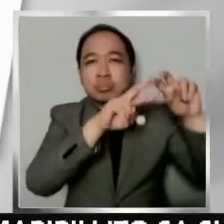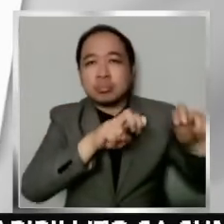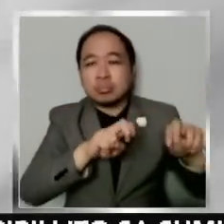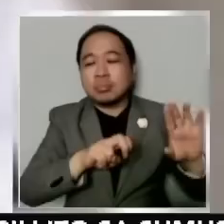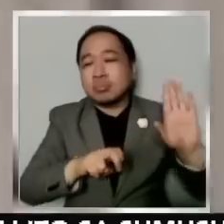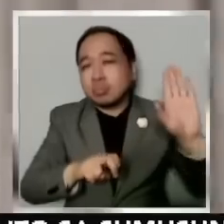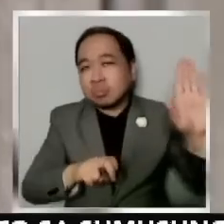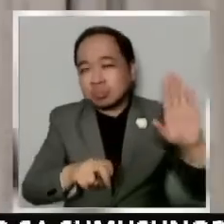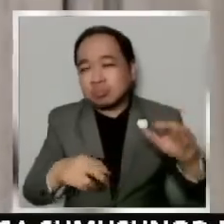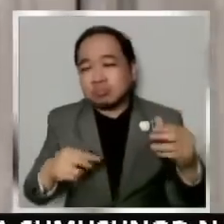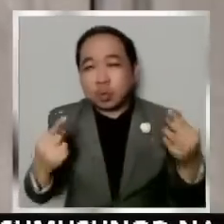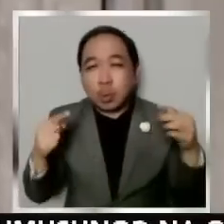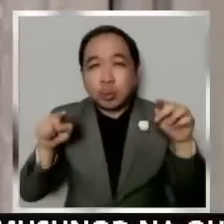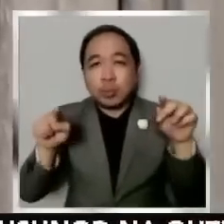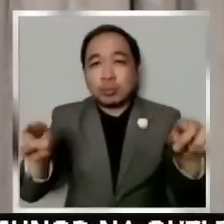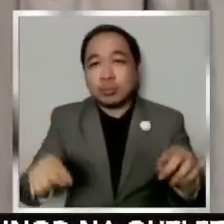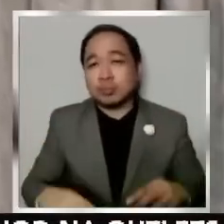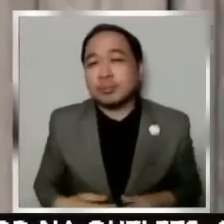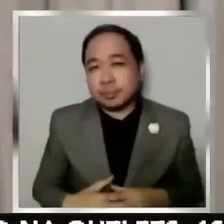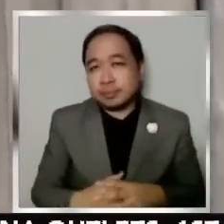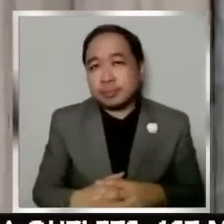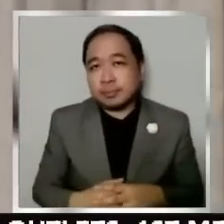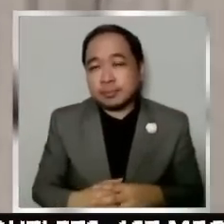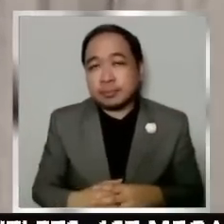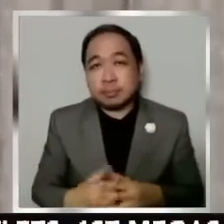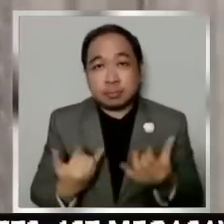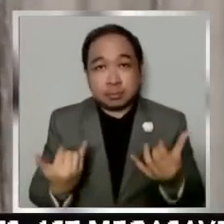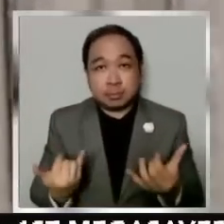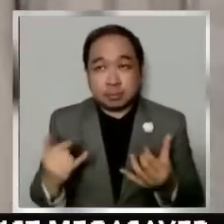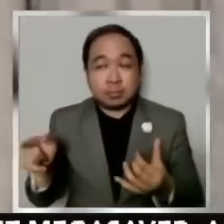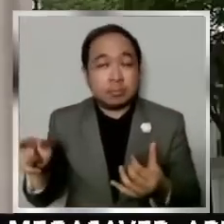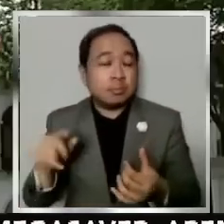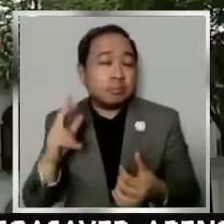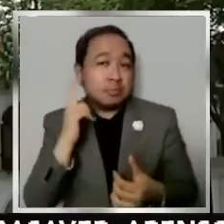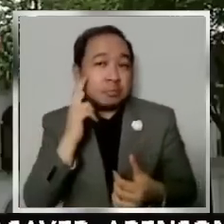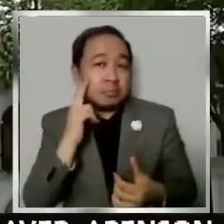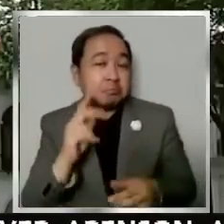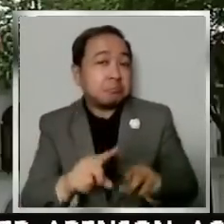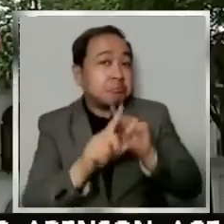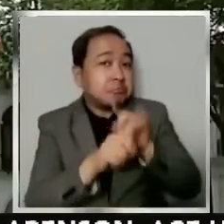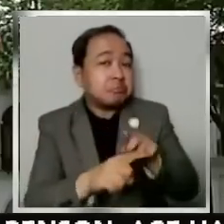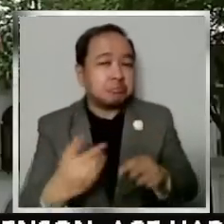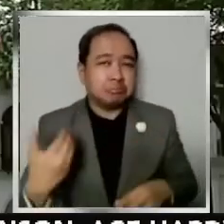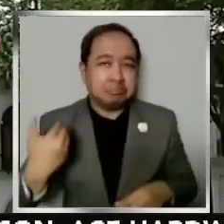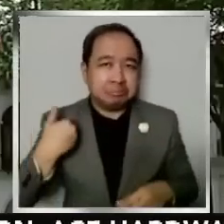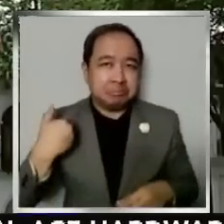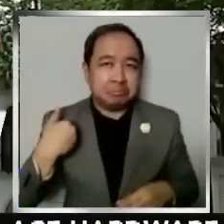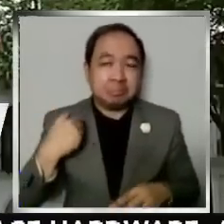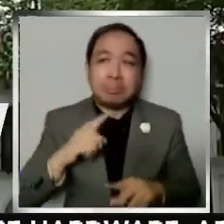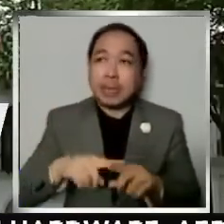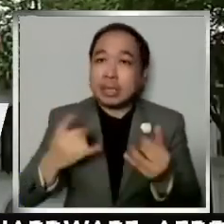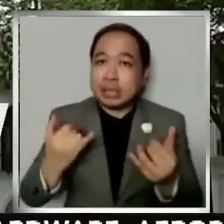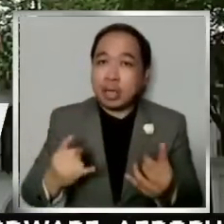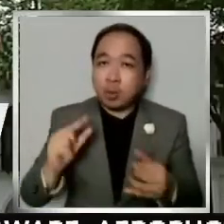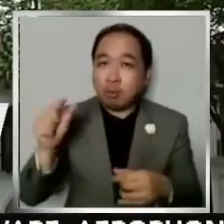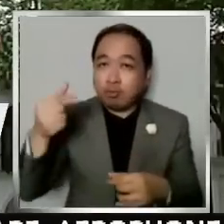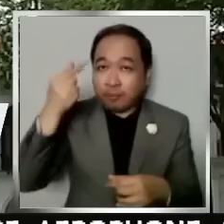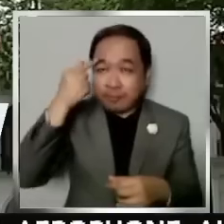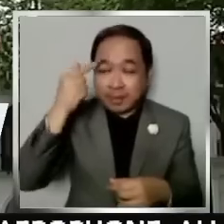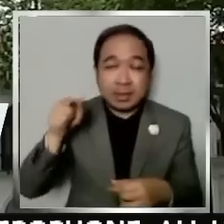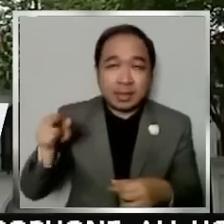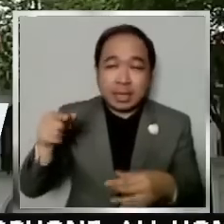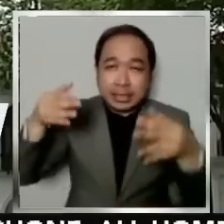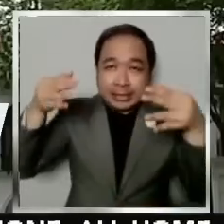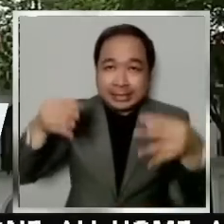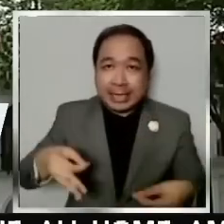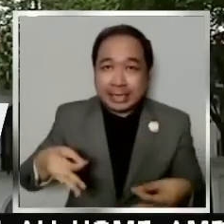ICC. Wala pang bagong tugon si Duterte kaugnay niyan, pero ang posisyon ngayon ng gobyerno ay ang pagpapatuloy